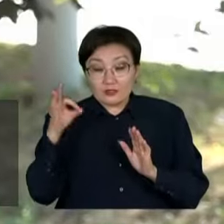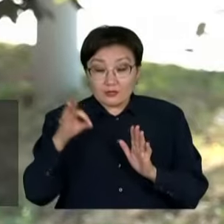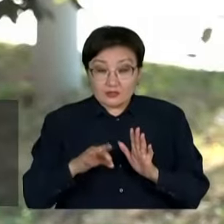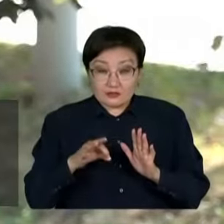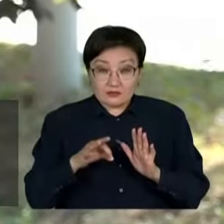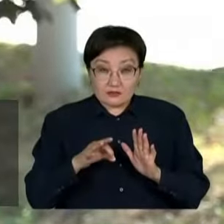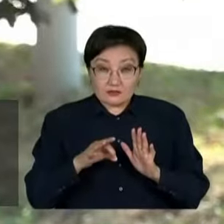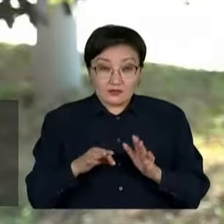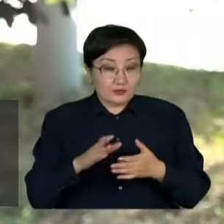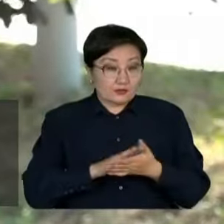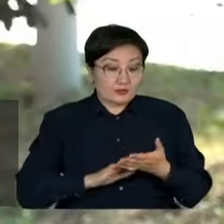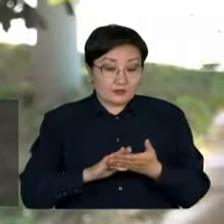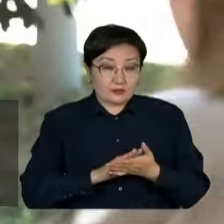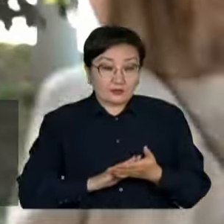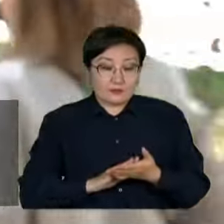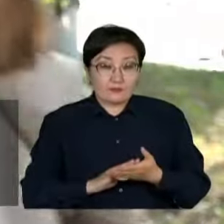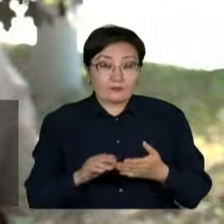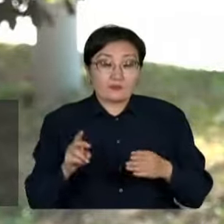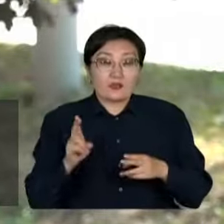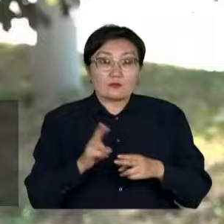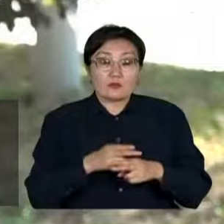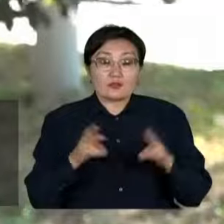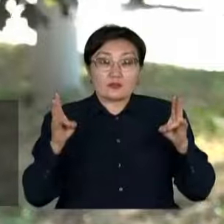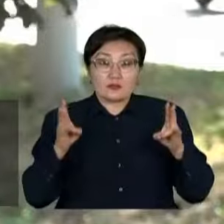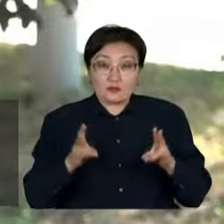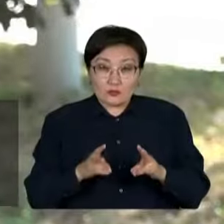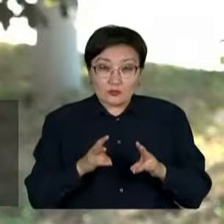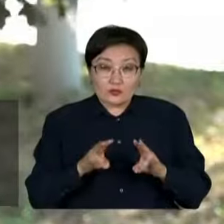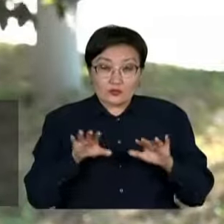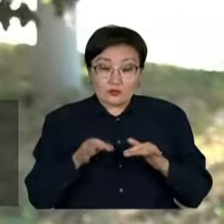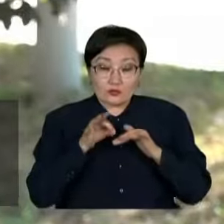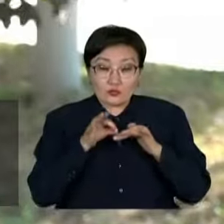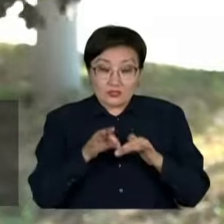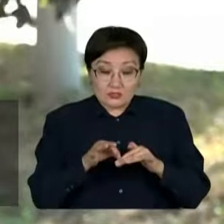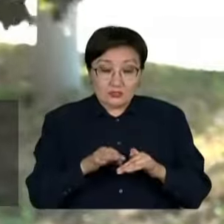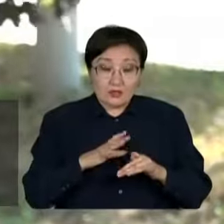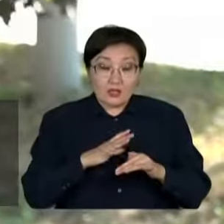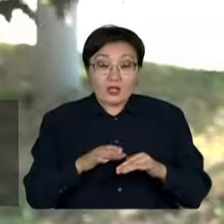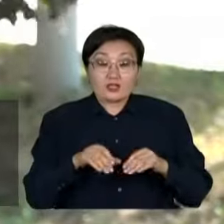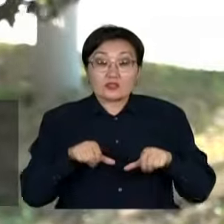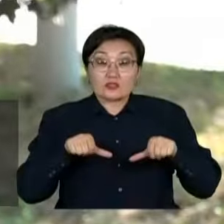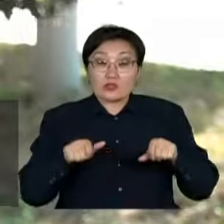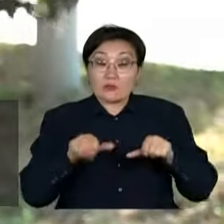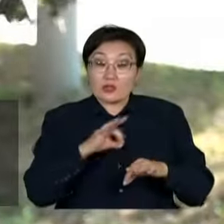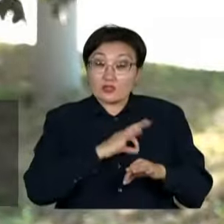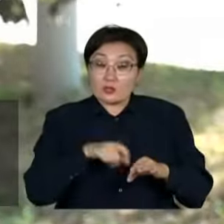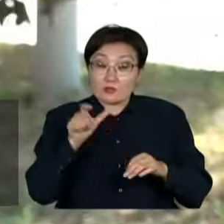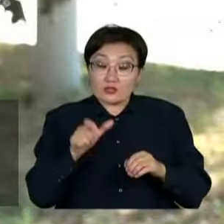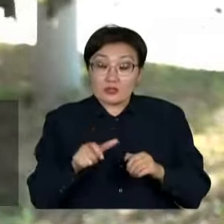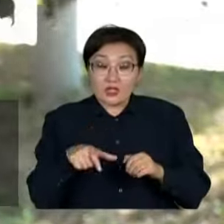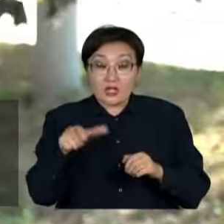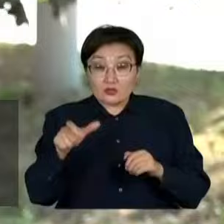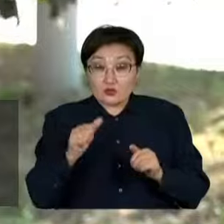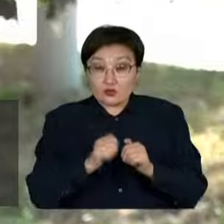99,5% ешқандай оқыс оқиғасыз өткізіледі. Негізі самокатын қолданушылар жылдан жыл артып